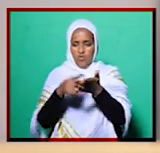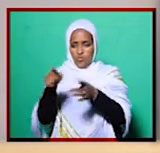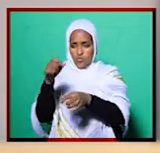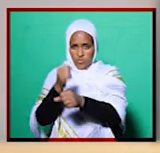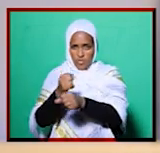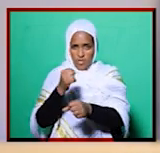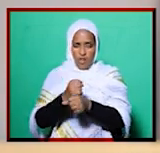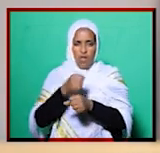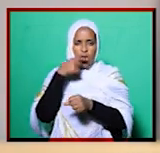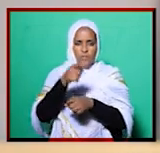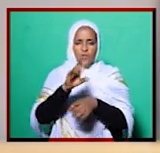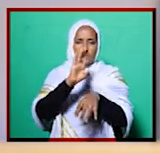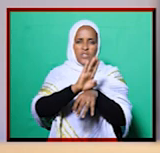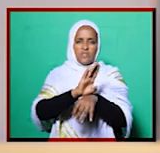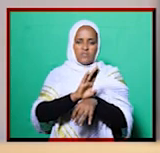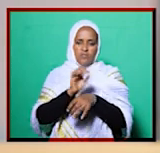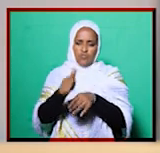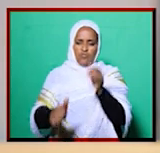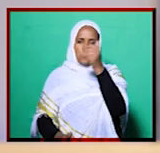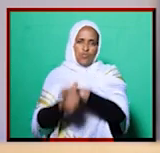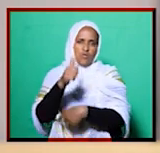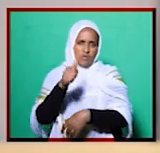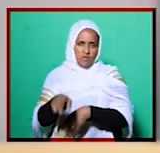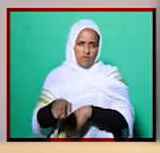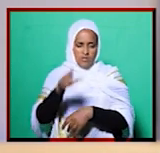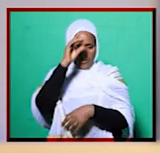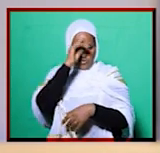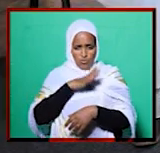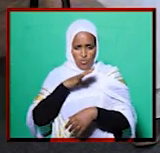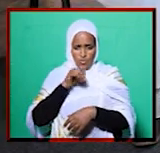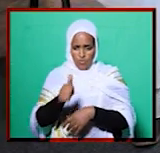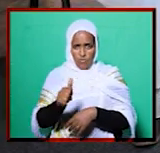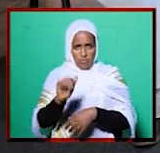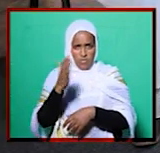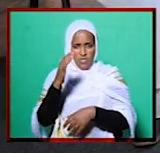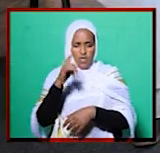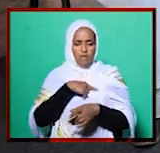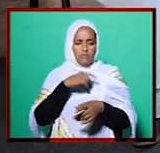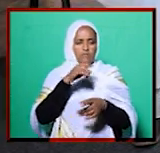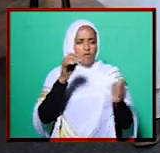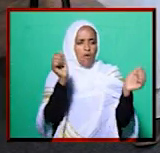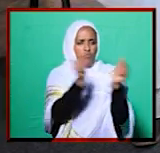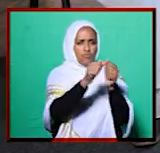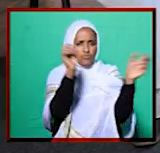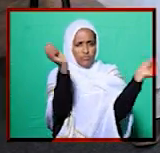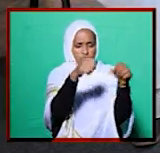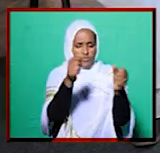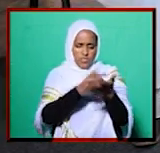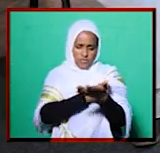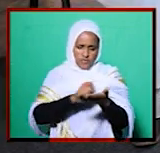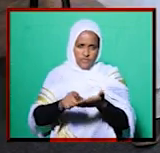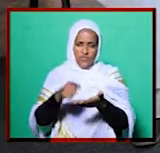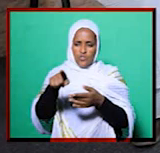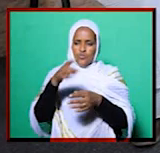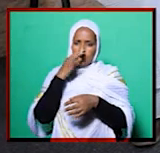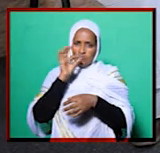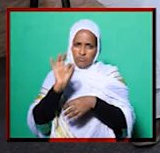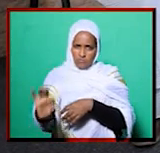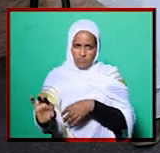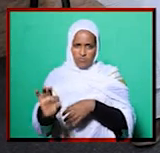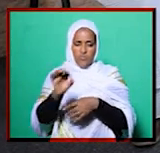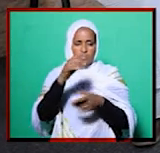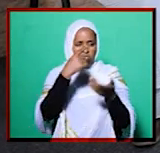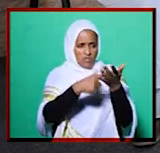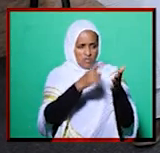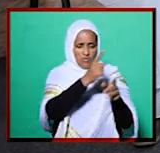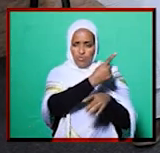እንዲህ አደረገ መመረገሌ እንዲህ አደረገ የሚለው ቤተክርስቲያንቷን ነው እየጎዳ ያለው ሰው ግን የሚመስለው አንድ አባገሌ ጋር ተጣልቶ ስለ አባገሌ